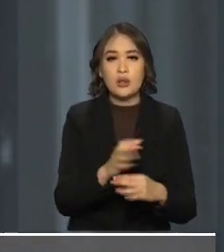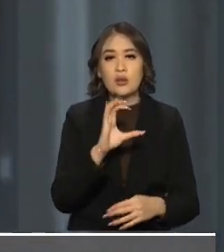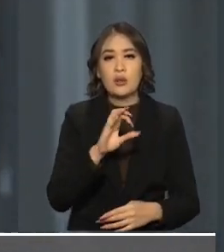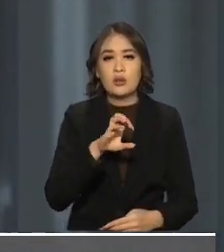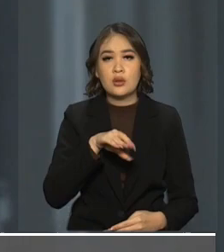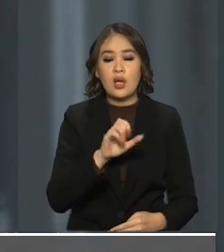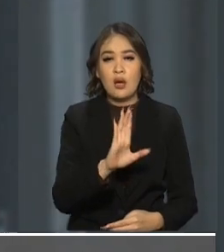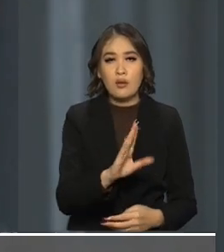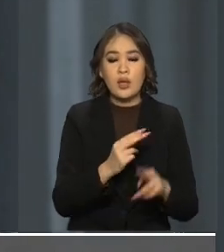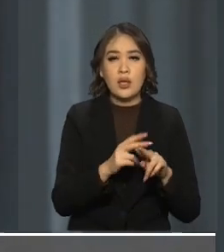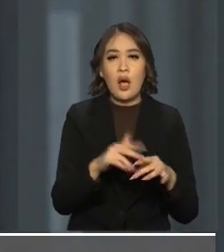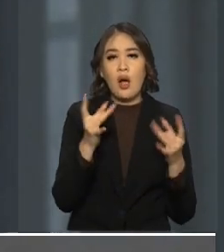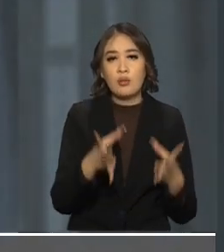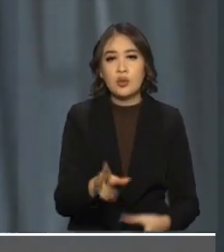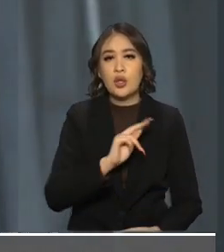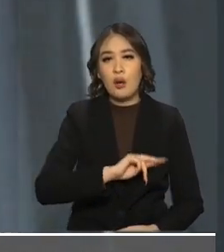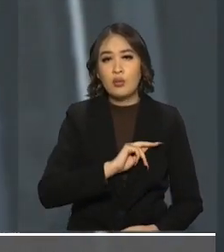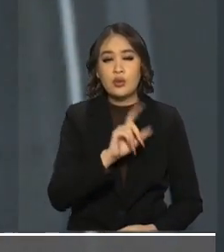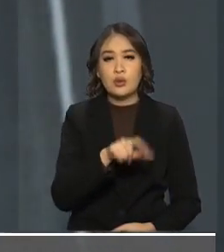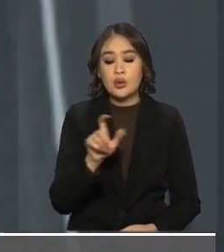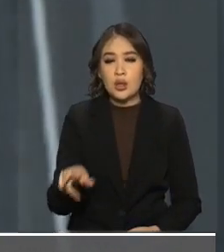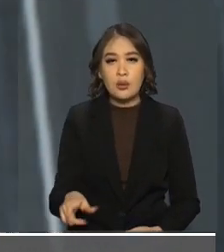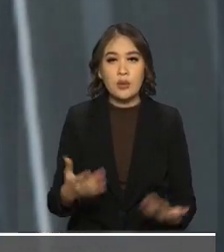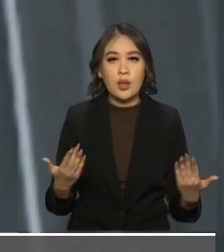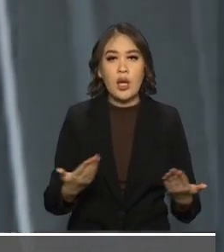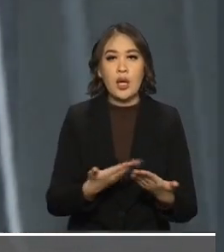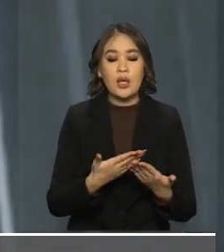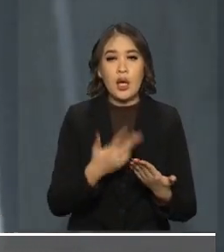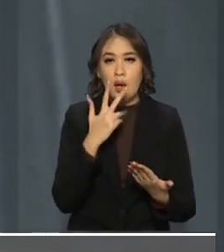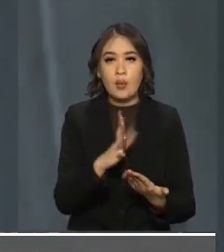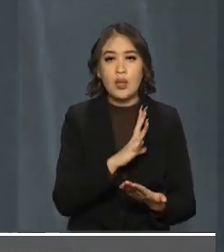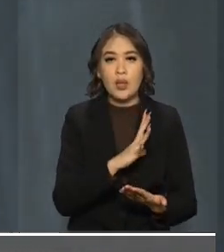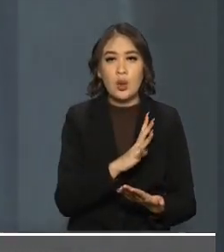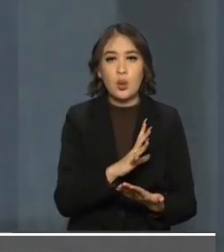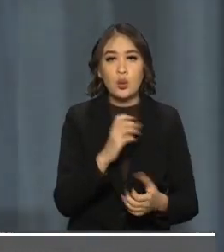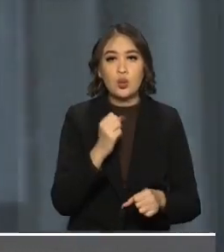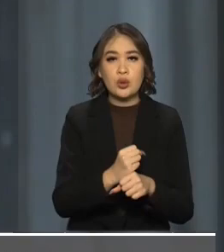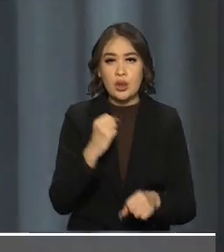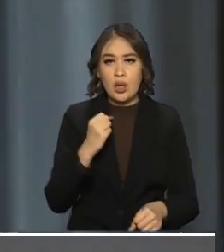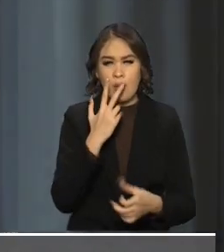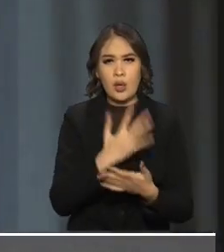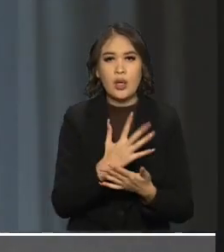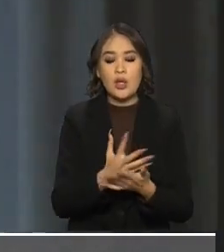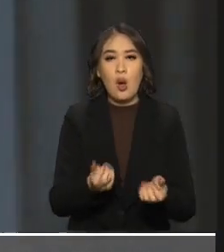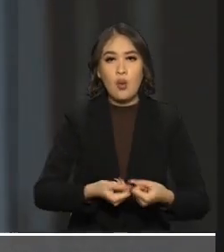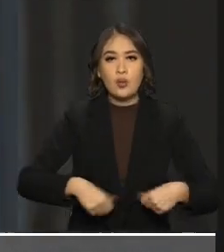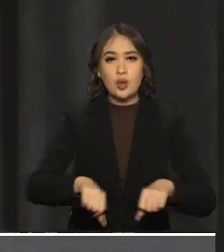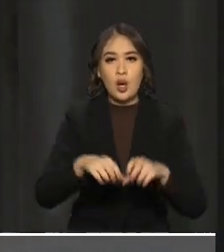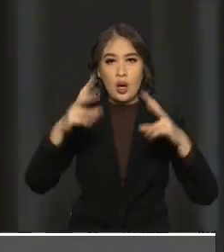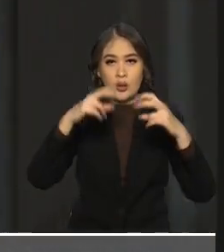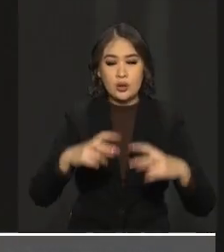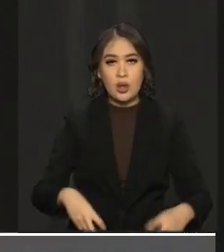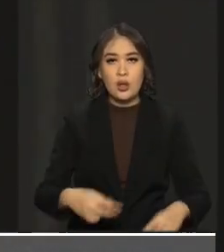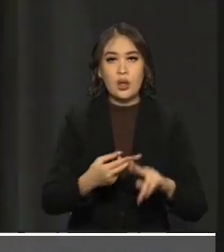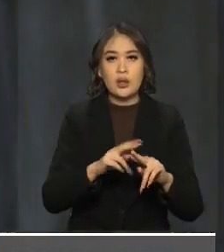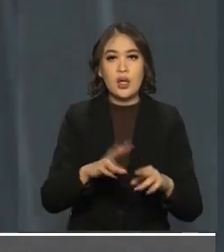и обычными работниками. Значит, и также усиление общественного контроля, в том числе